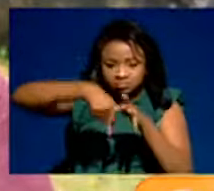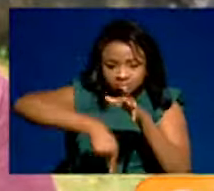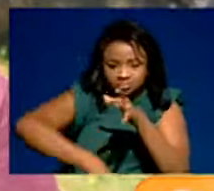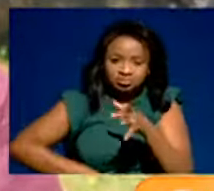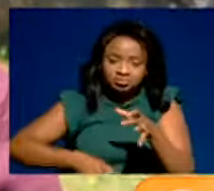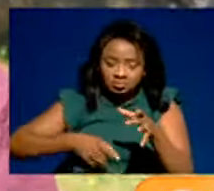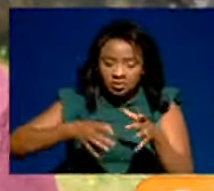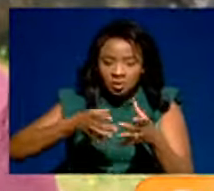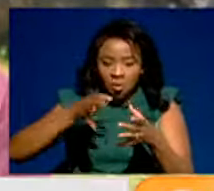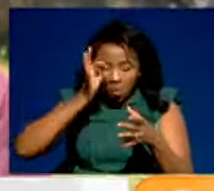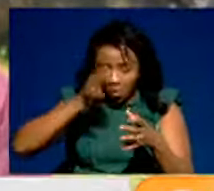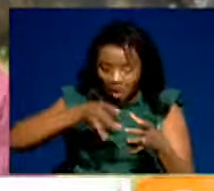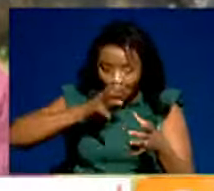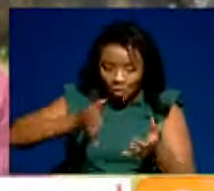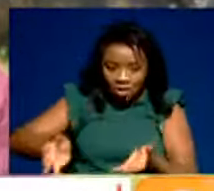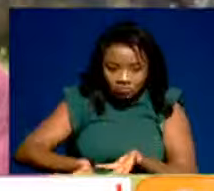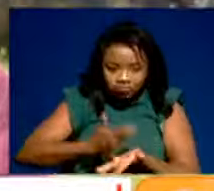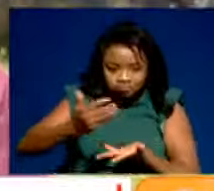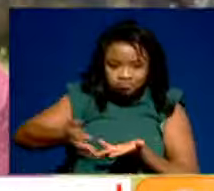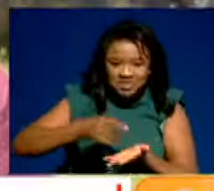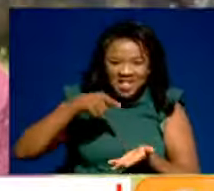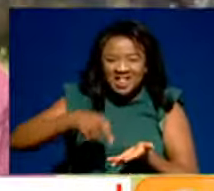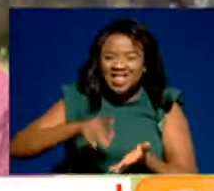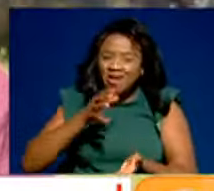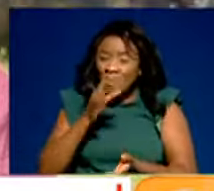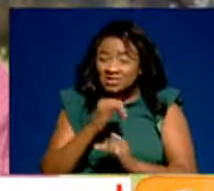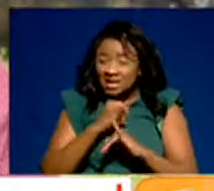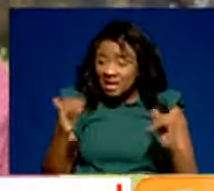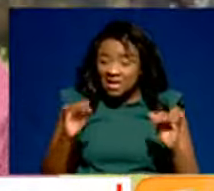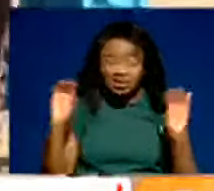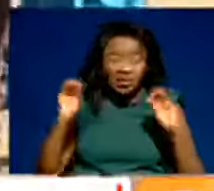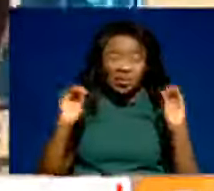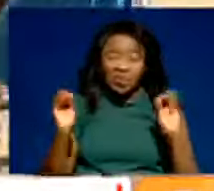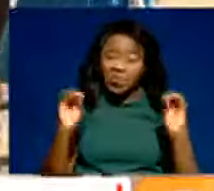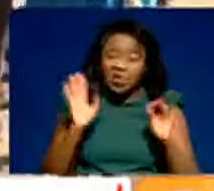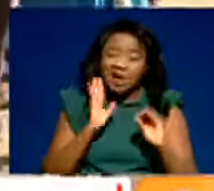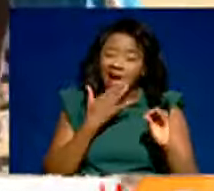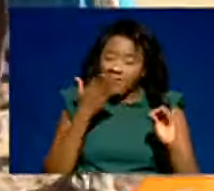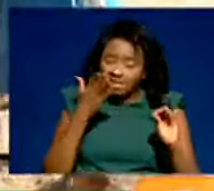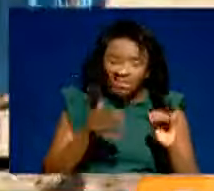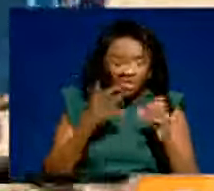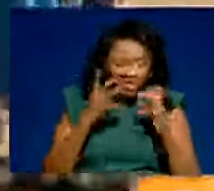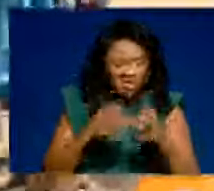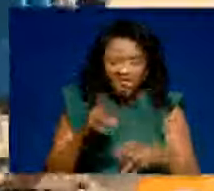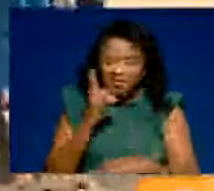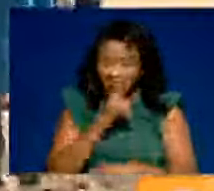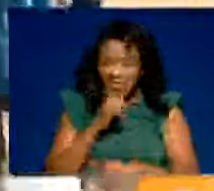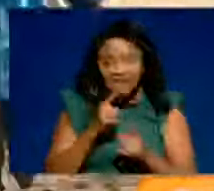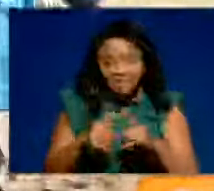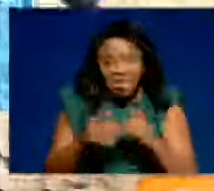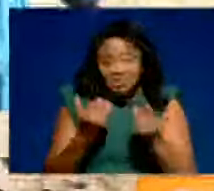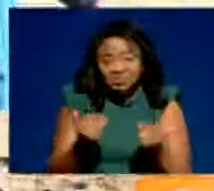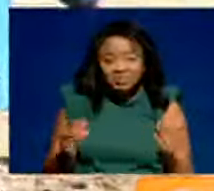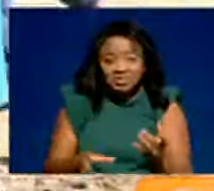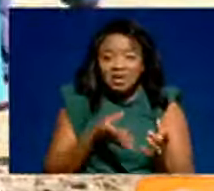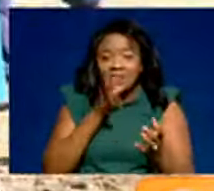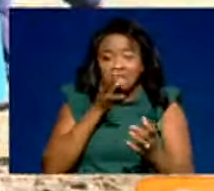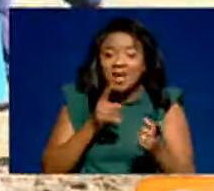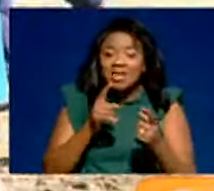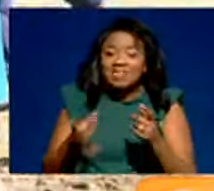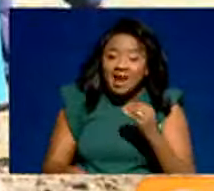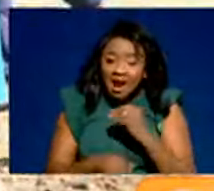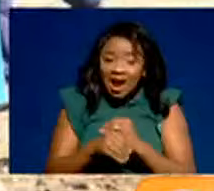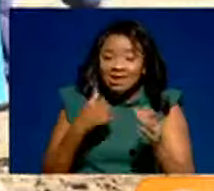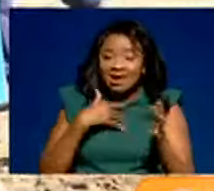tunachota maji. Hiyo maji hata sio clean, ile maji colored. Na watoto wanakuja kunywa hivyo. Hapa ni changamoto. Watoto hawana hata majerikeni ya kutoa naye maji.